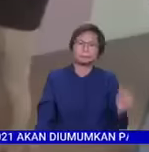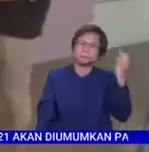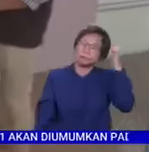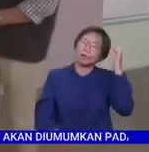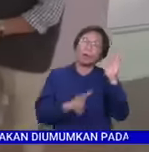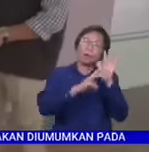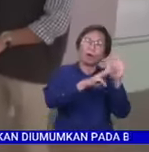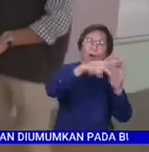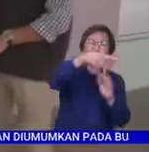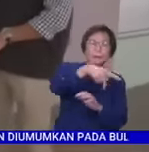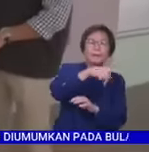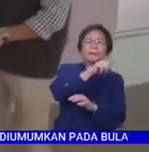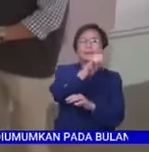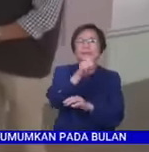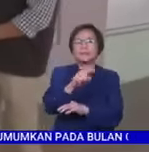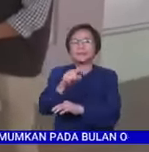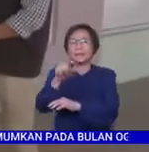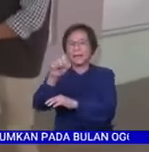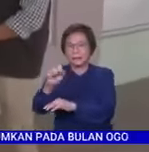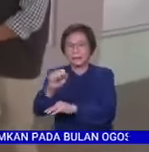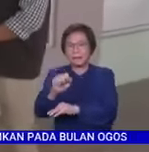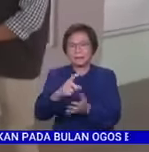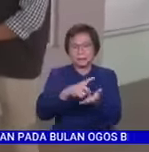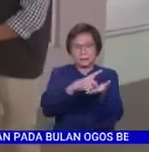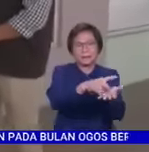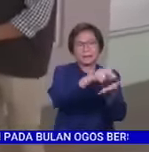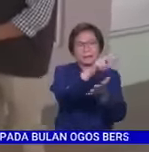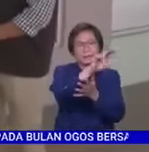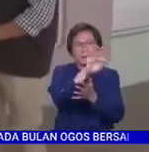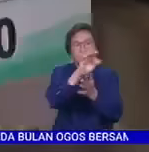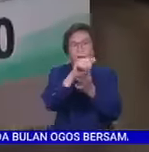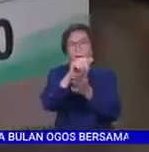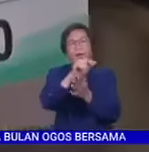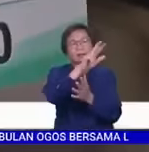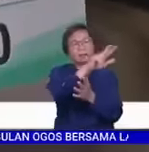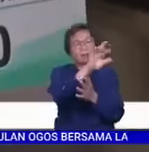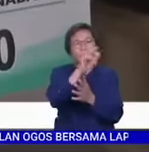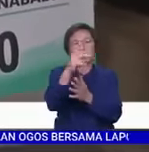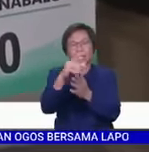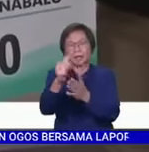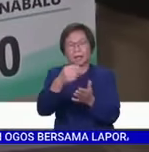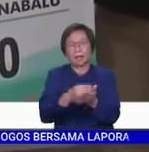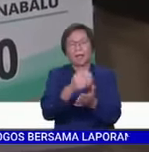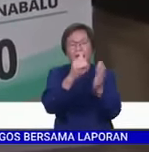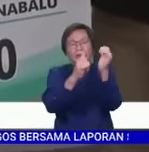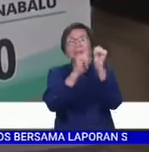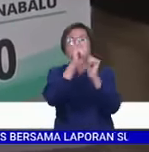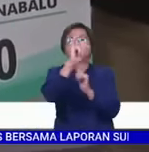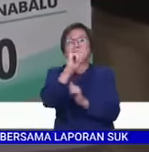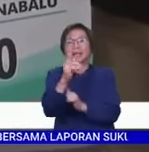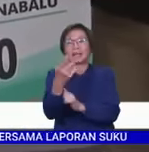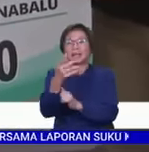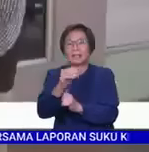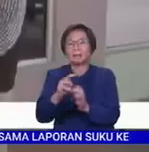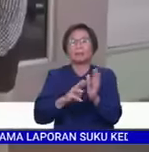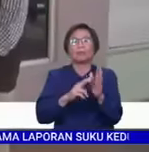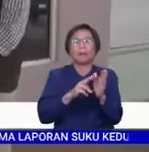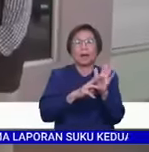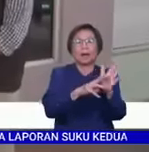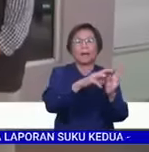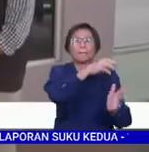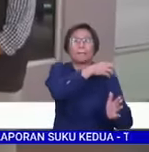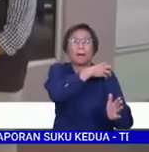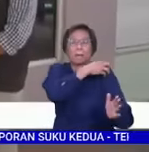wakil pzs menyampaikan sumbangan 39000 Ringgit mereka layar Diam diwakili pengaruhnya Ustaz Muhammad Akmal